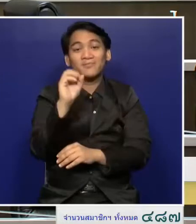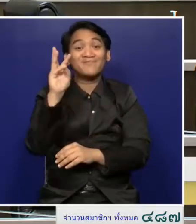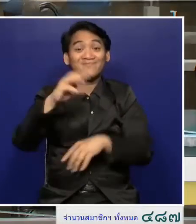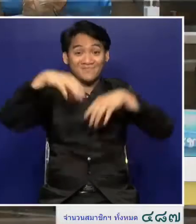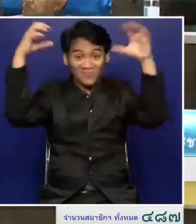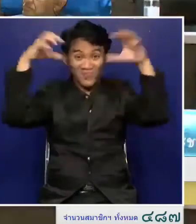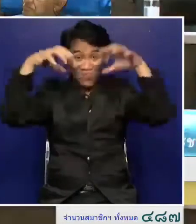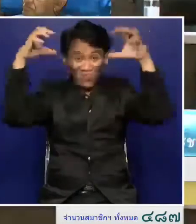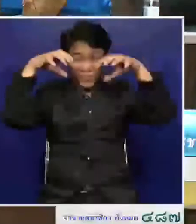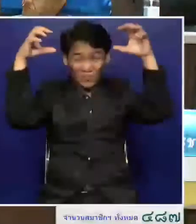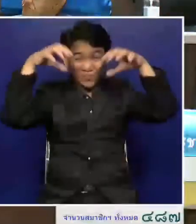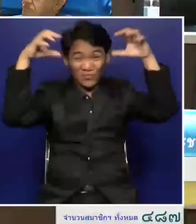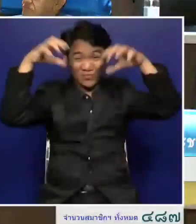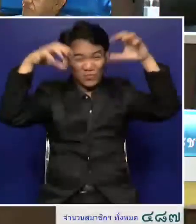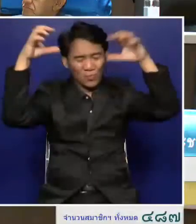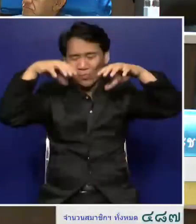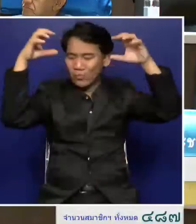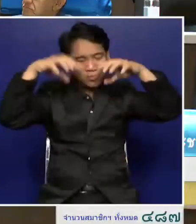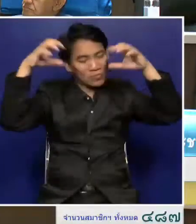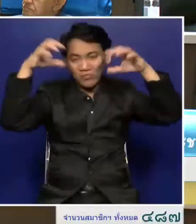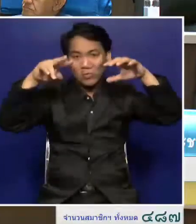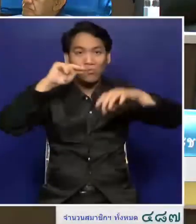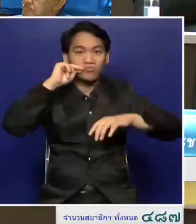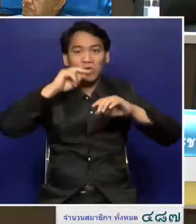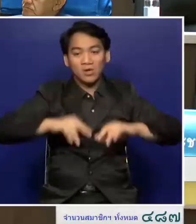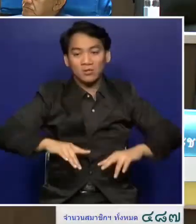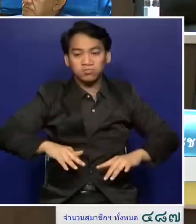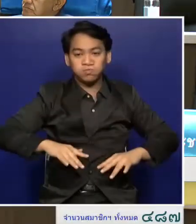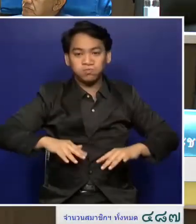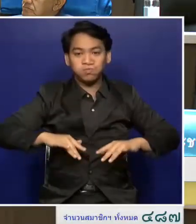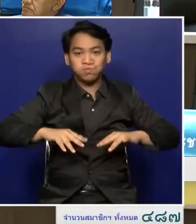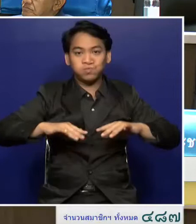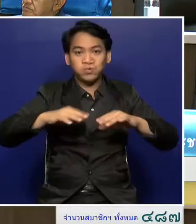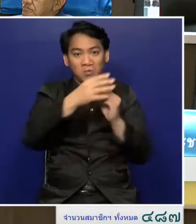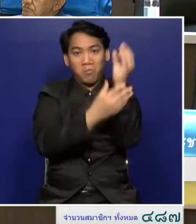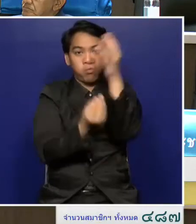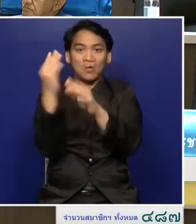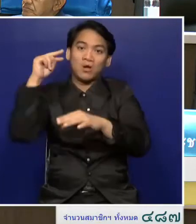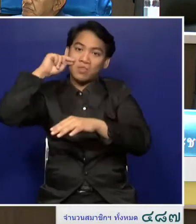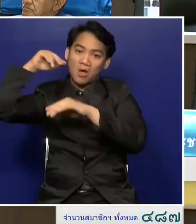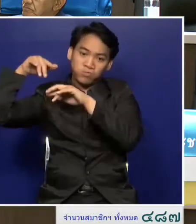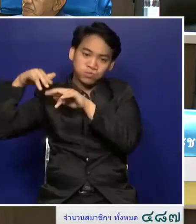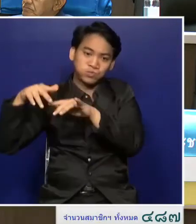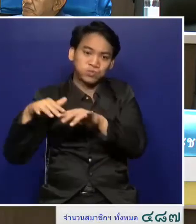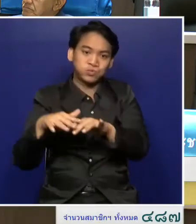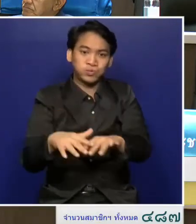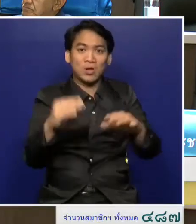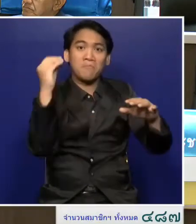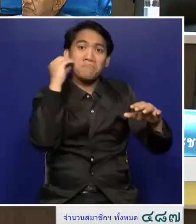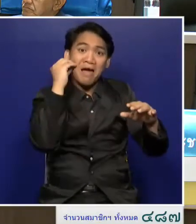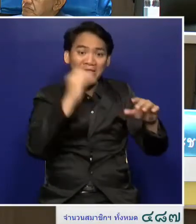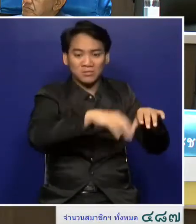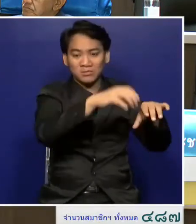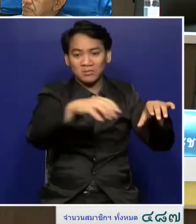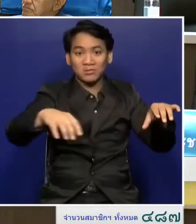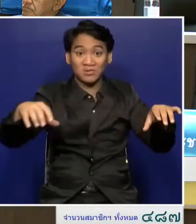eทวมบานเรือนส่วนไ่